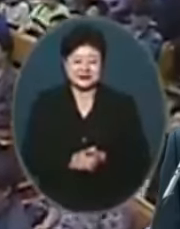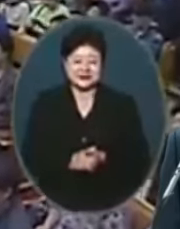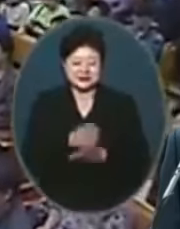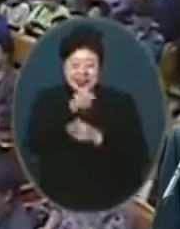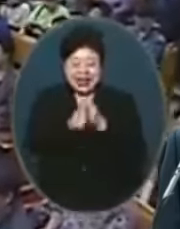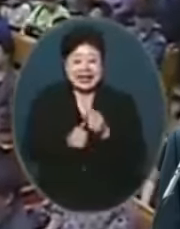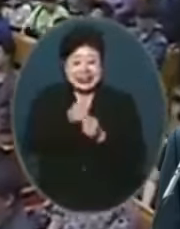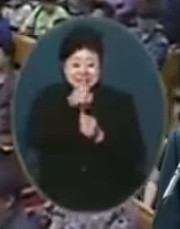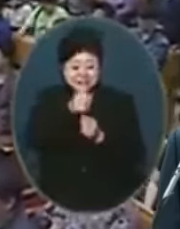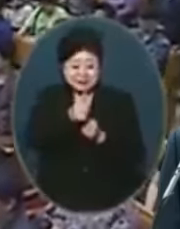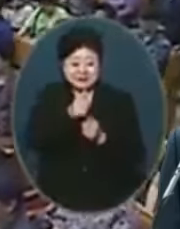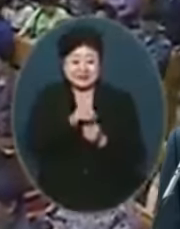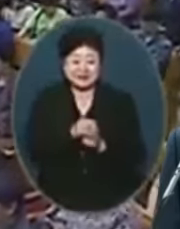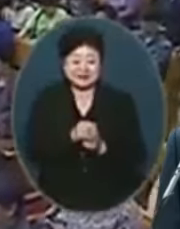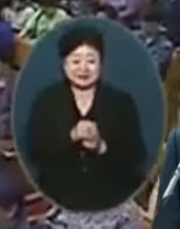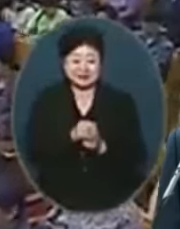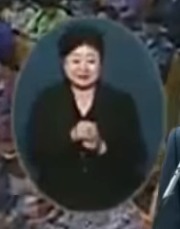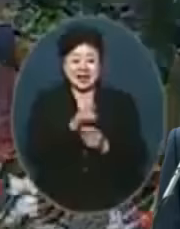하나님의